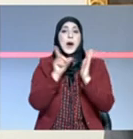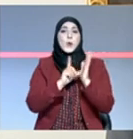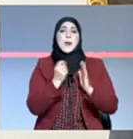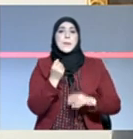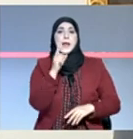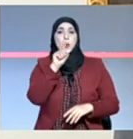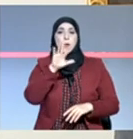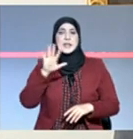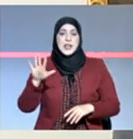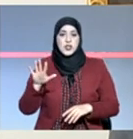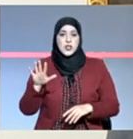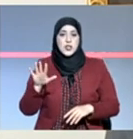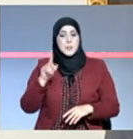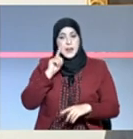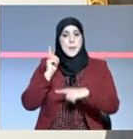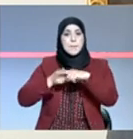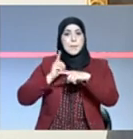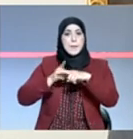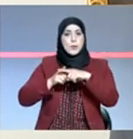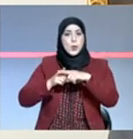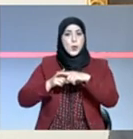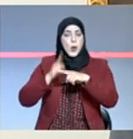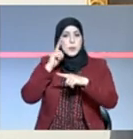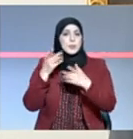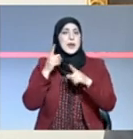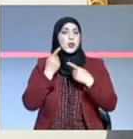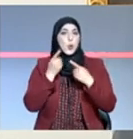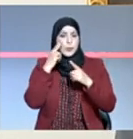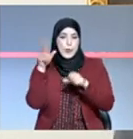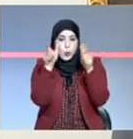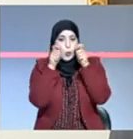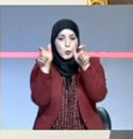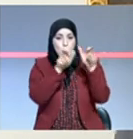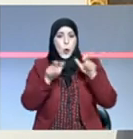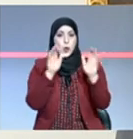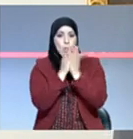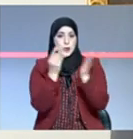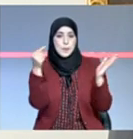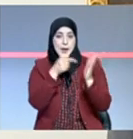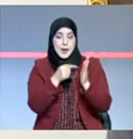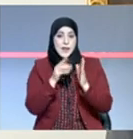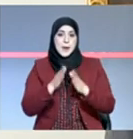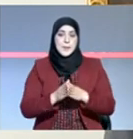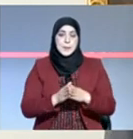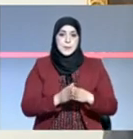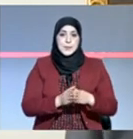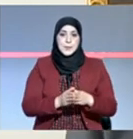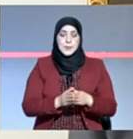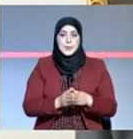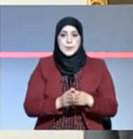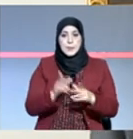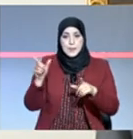الذي يمنع عمليه تقييد الانتاج وال النشر والتاليف